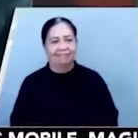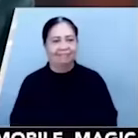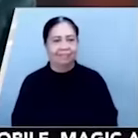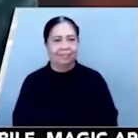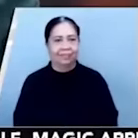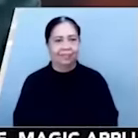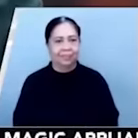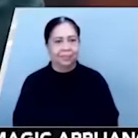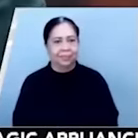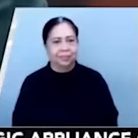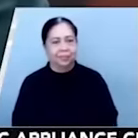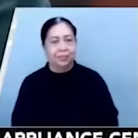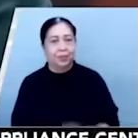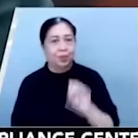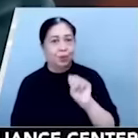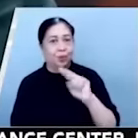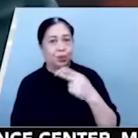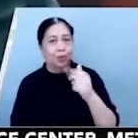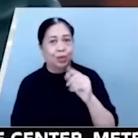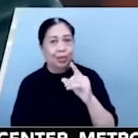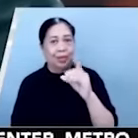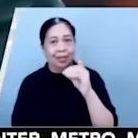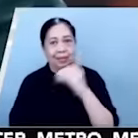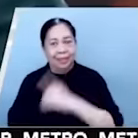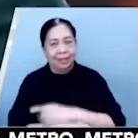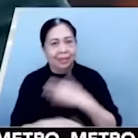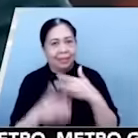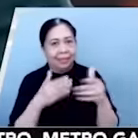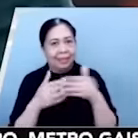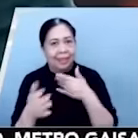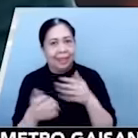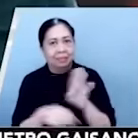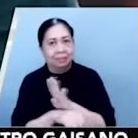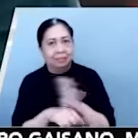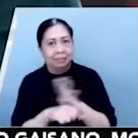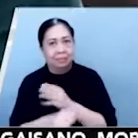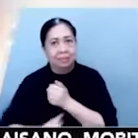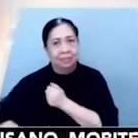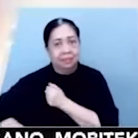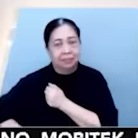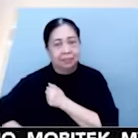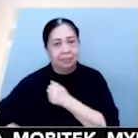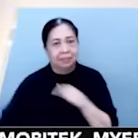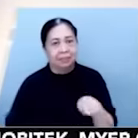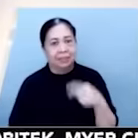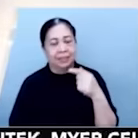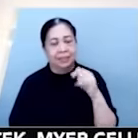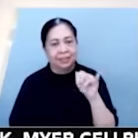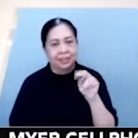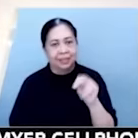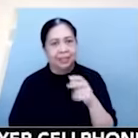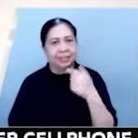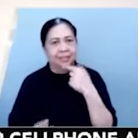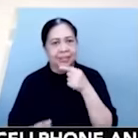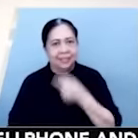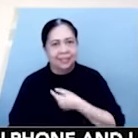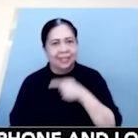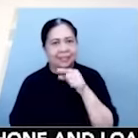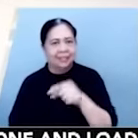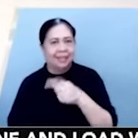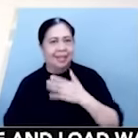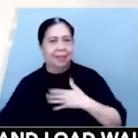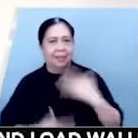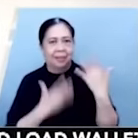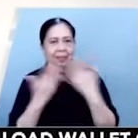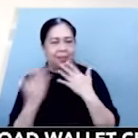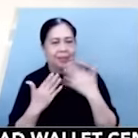It's Suga Day! Kahit busy sa enlistment duties ang BTS member na si Jin, binati niya si Suga ng happy birthday sa kanyang